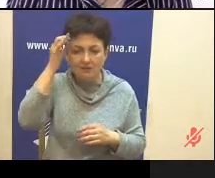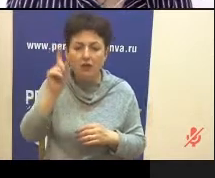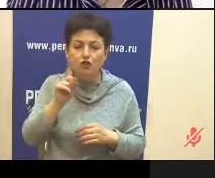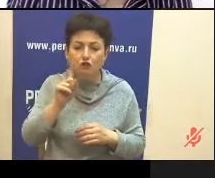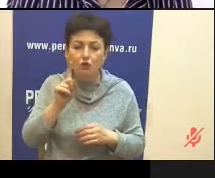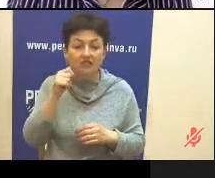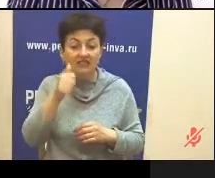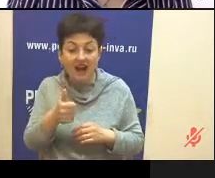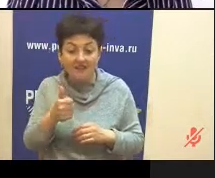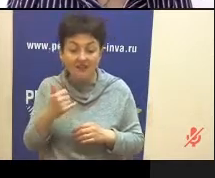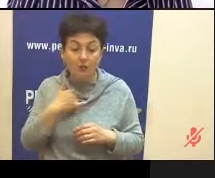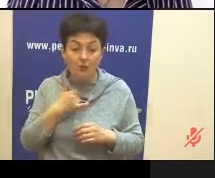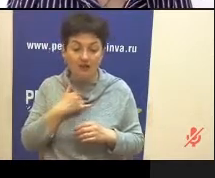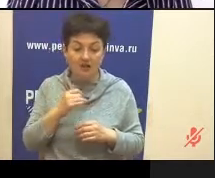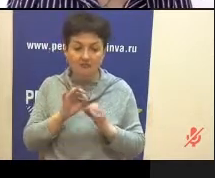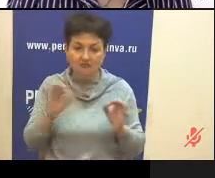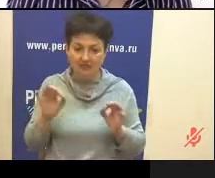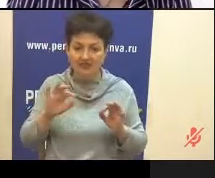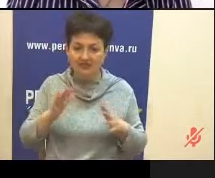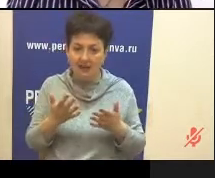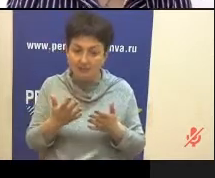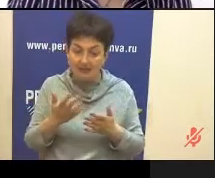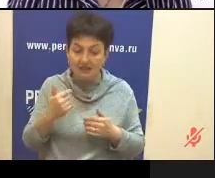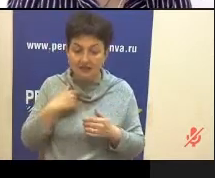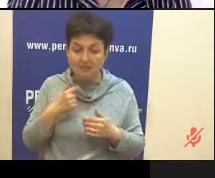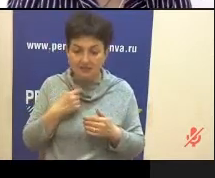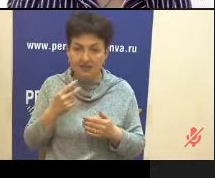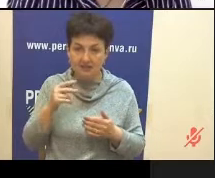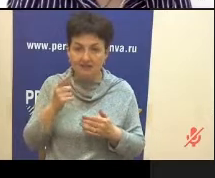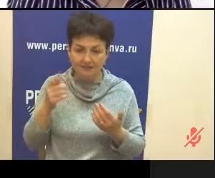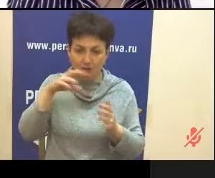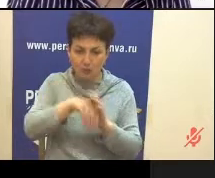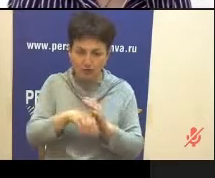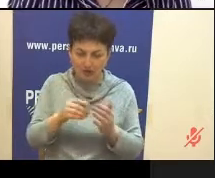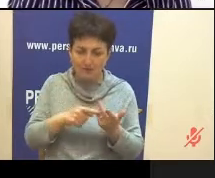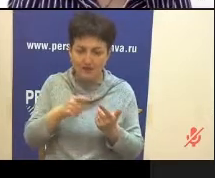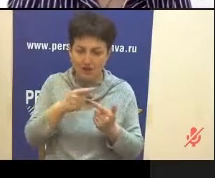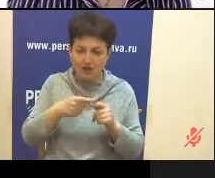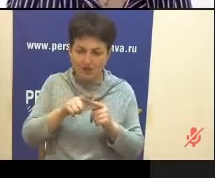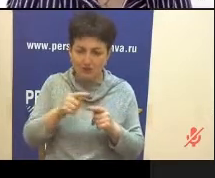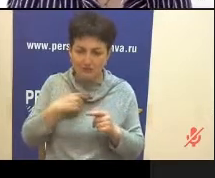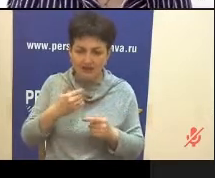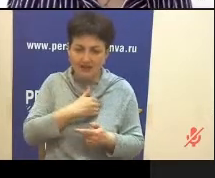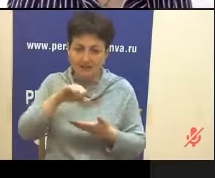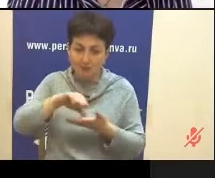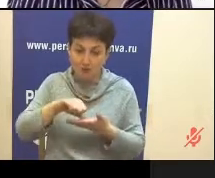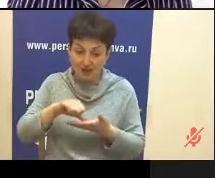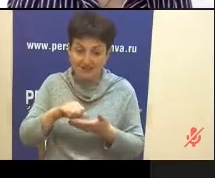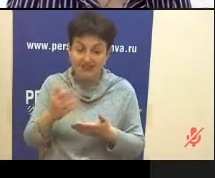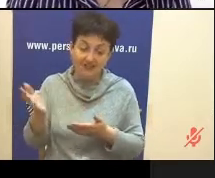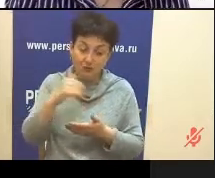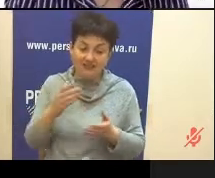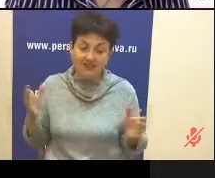вот завтра у нас классное событие, мы как раз его включали в перечень того, где мы хотим поучаствовать. Давайте